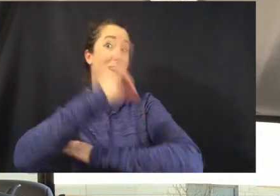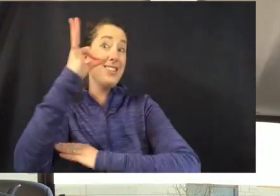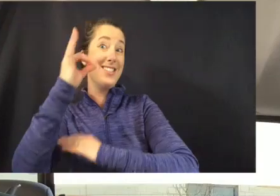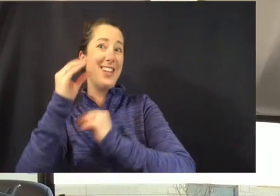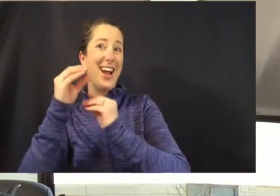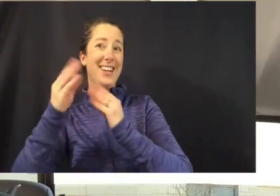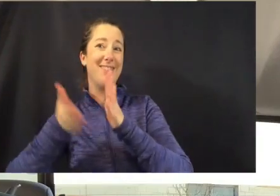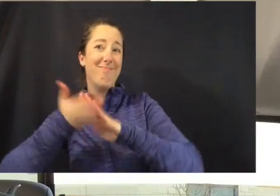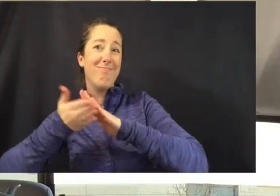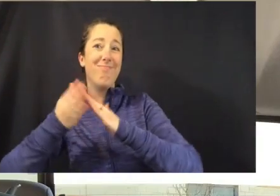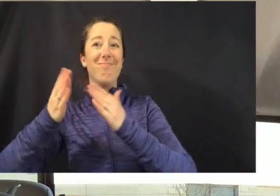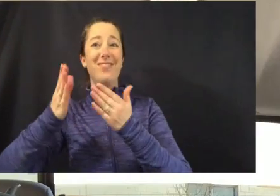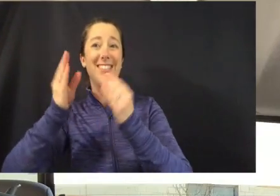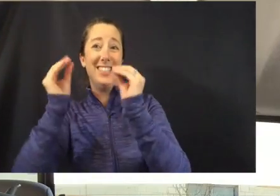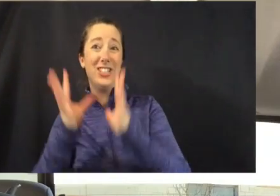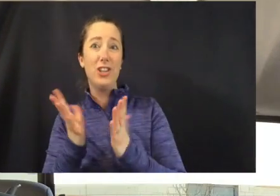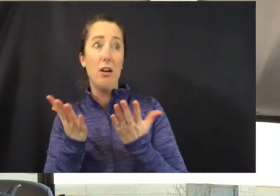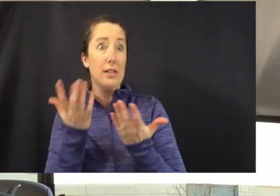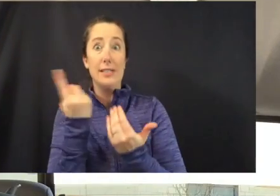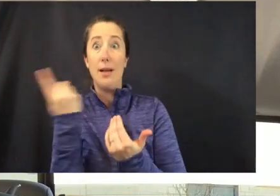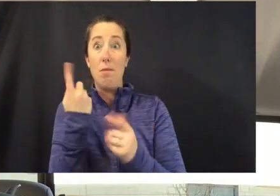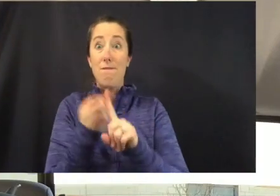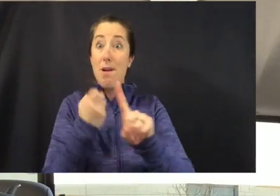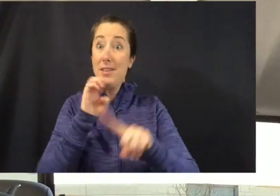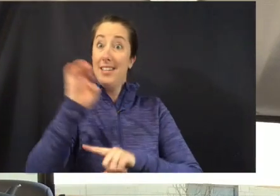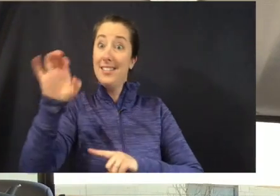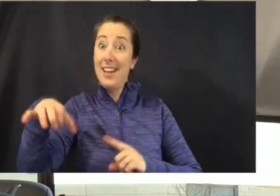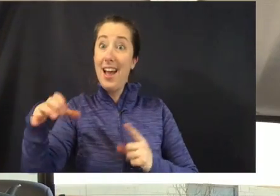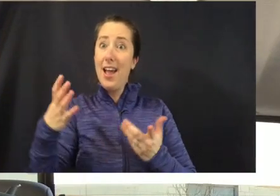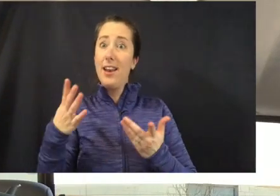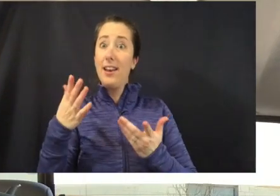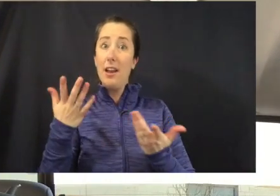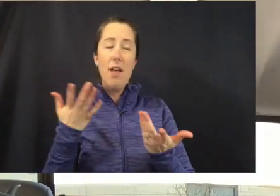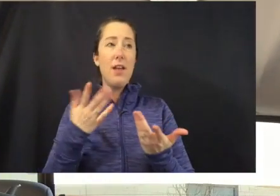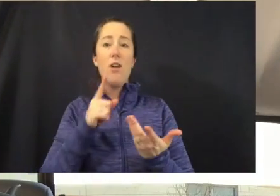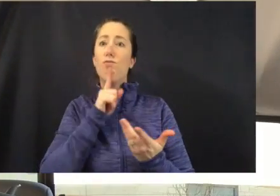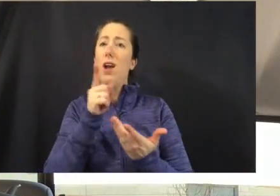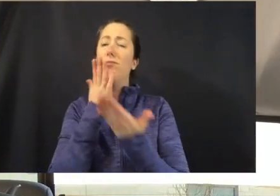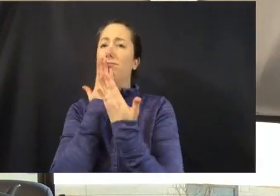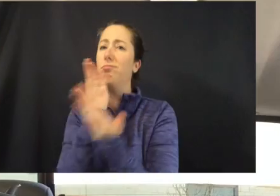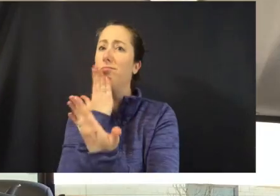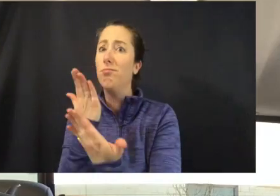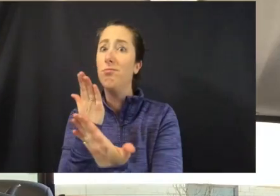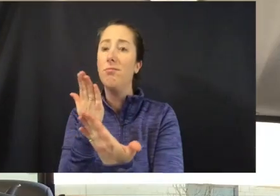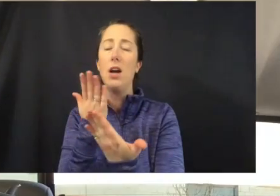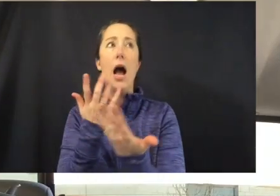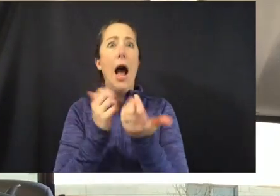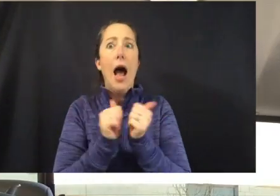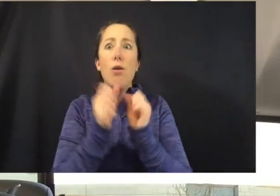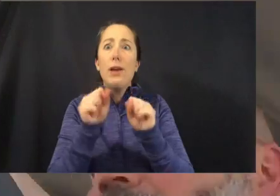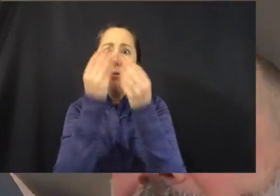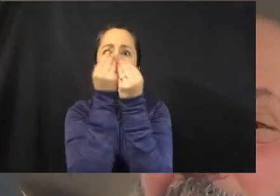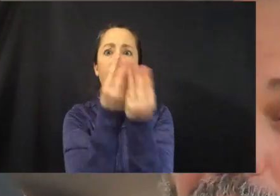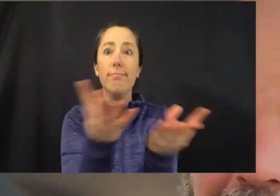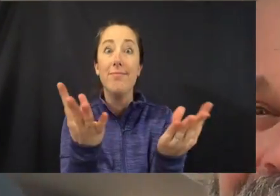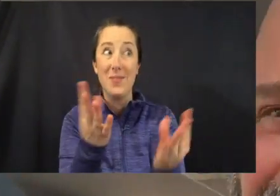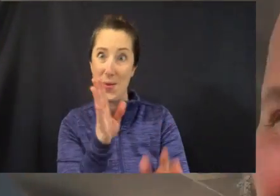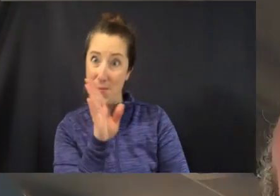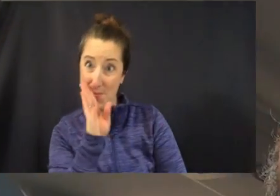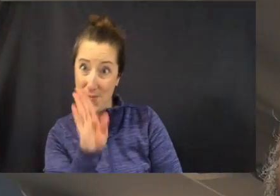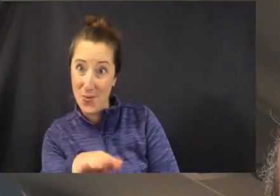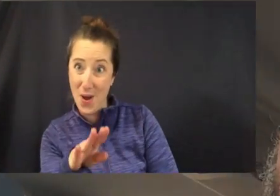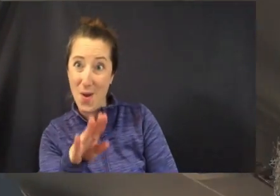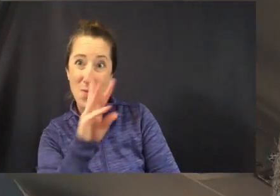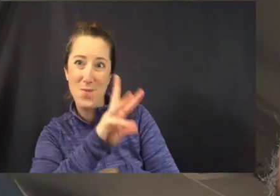End Community School comme EdTech, un bénévole, un professeur de Rise and Shine. Si c'est